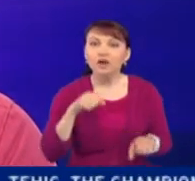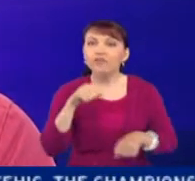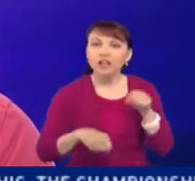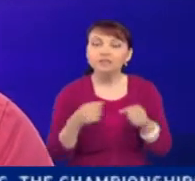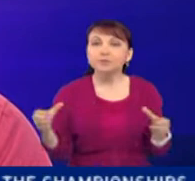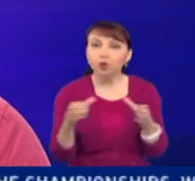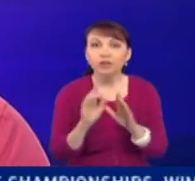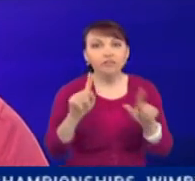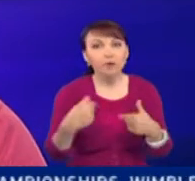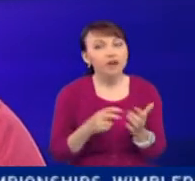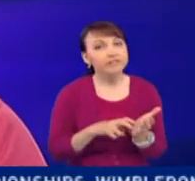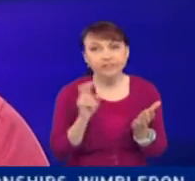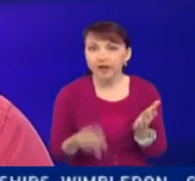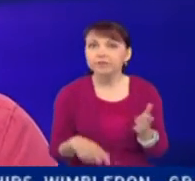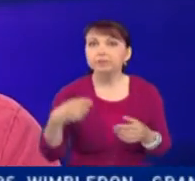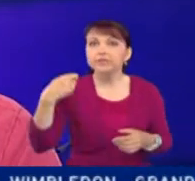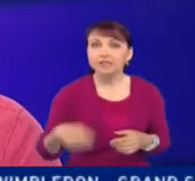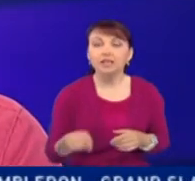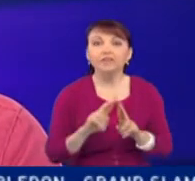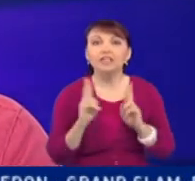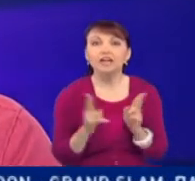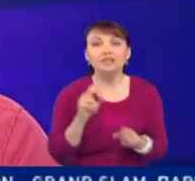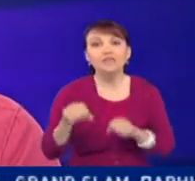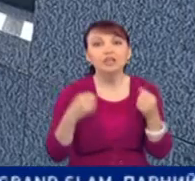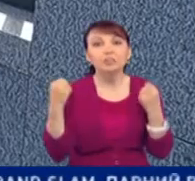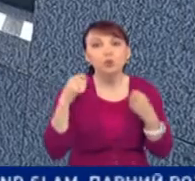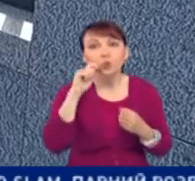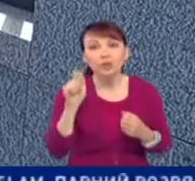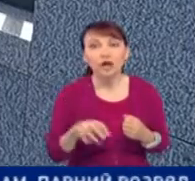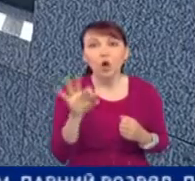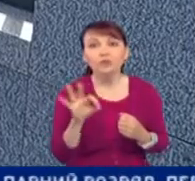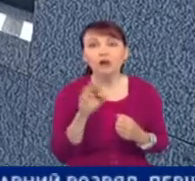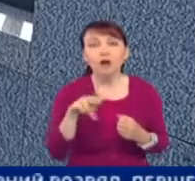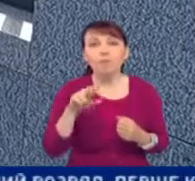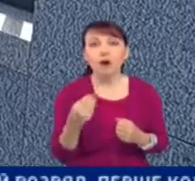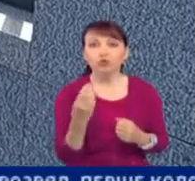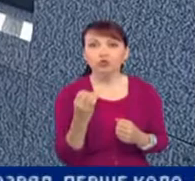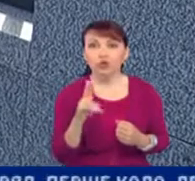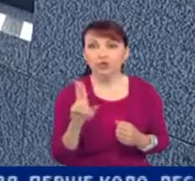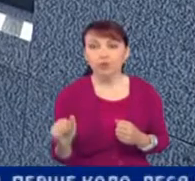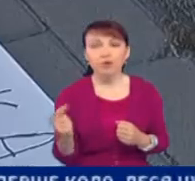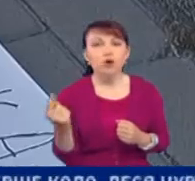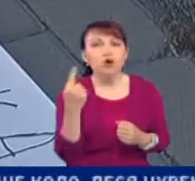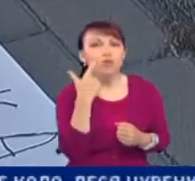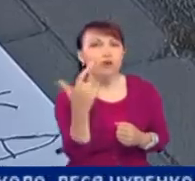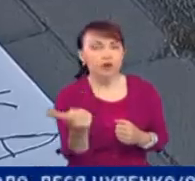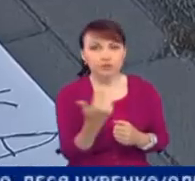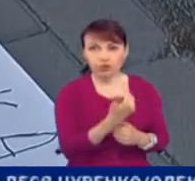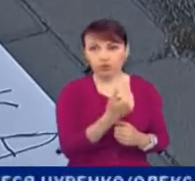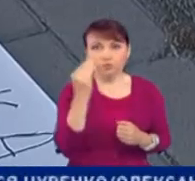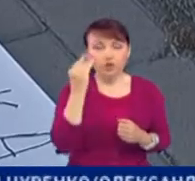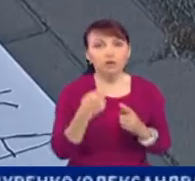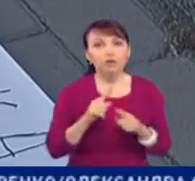велоспільнота вимагає відставки президента Федерації велоспорту України Олександра Башенка. Образи з його боку на адресу